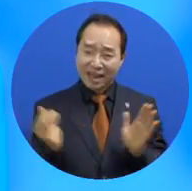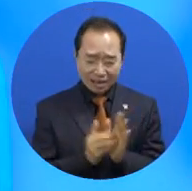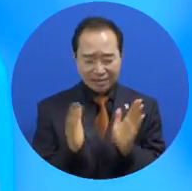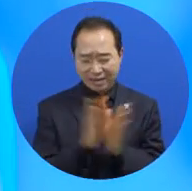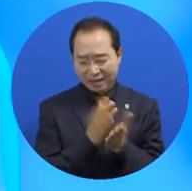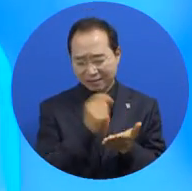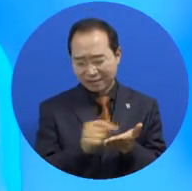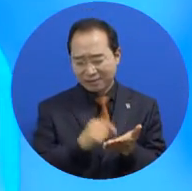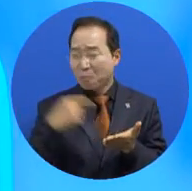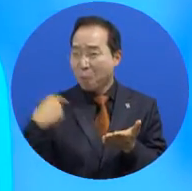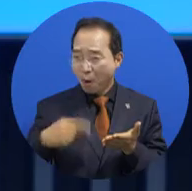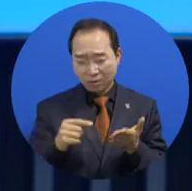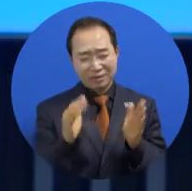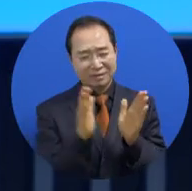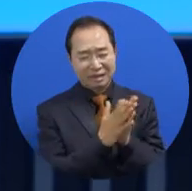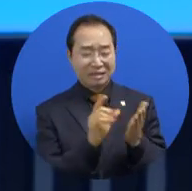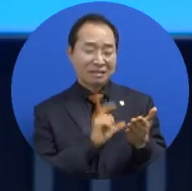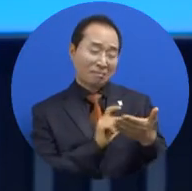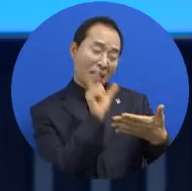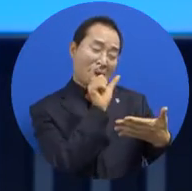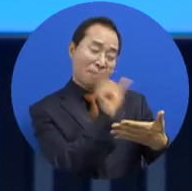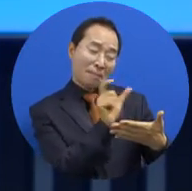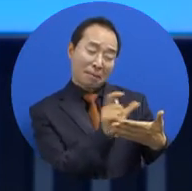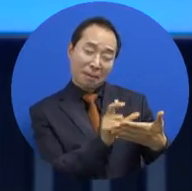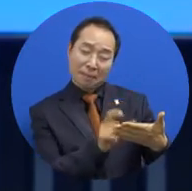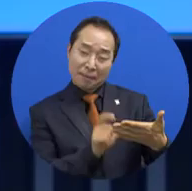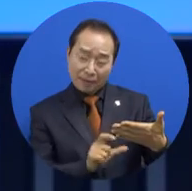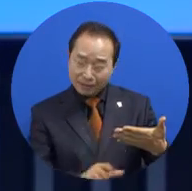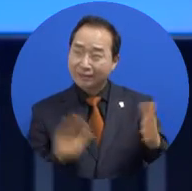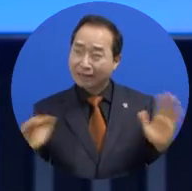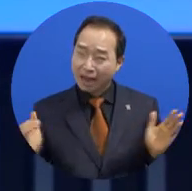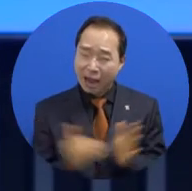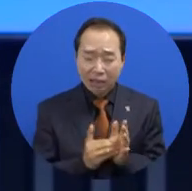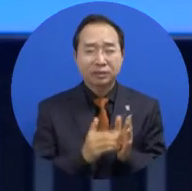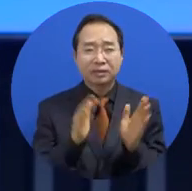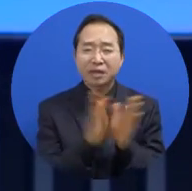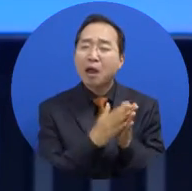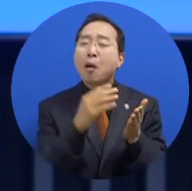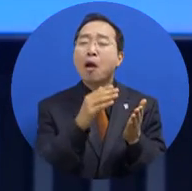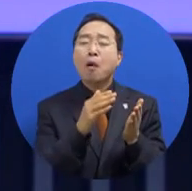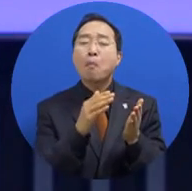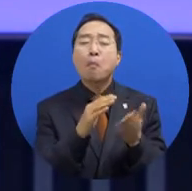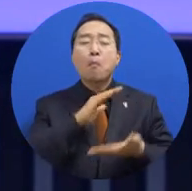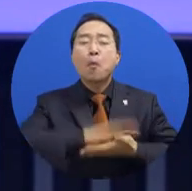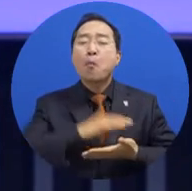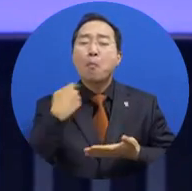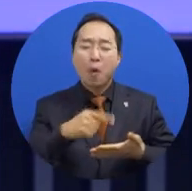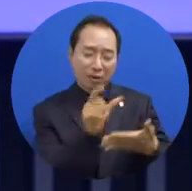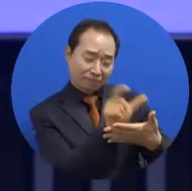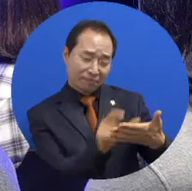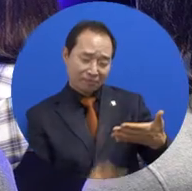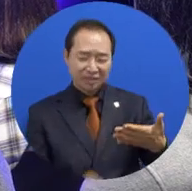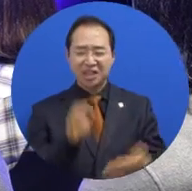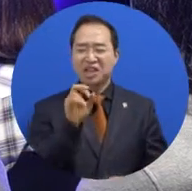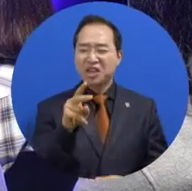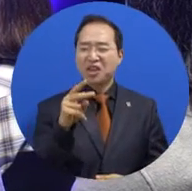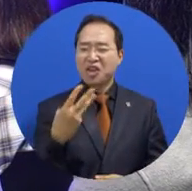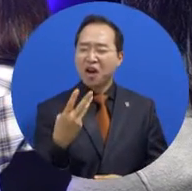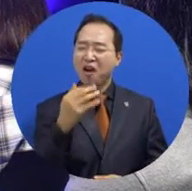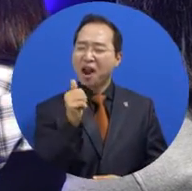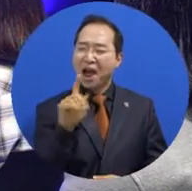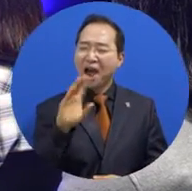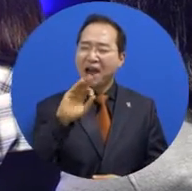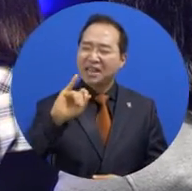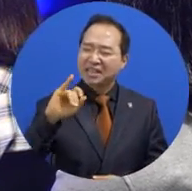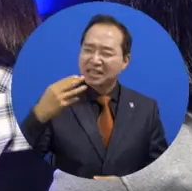책은 다음과 같다 하면서 책 날개 가득 그동안 쓴 저서를 소개하고 있는데요. 열알기